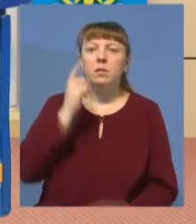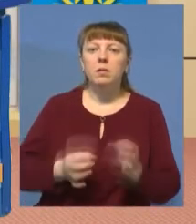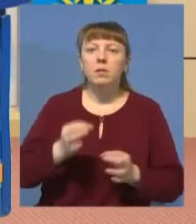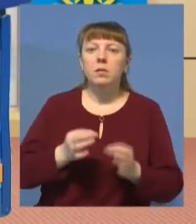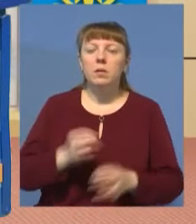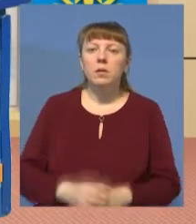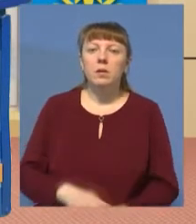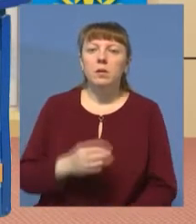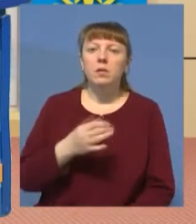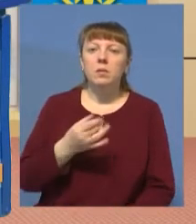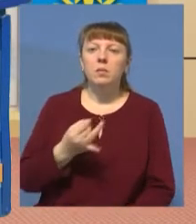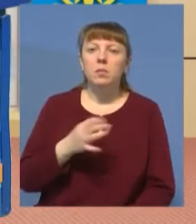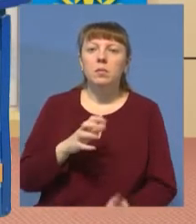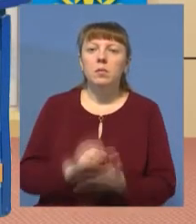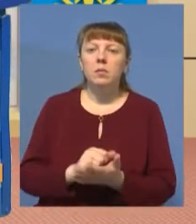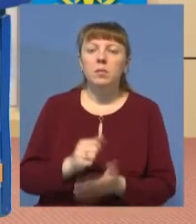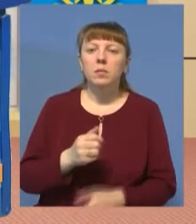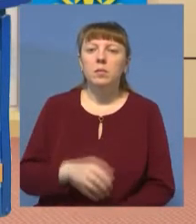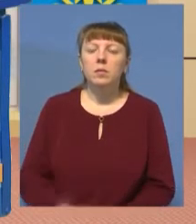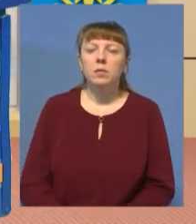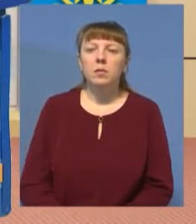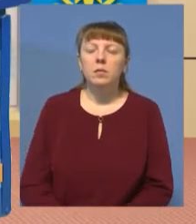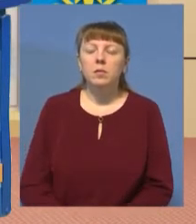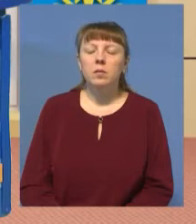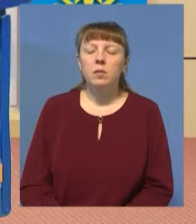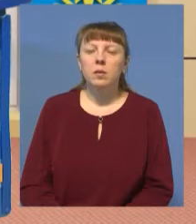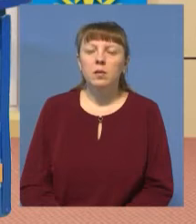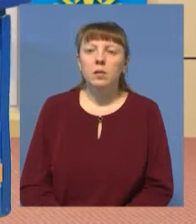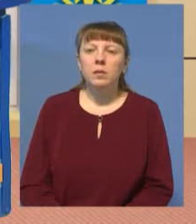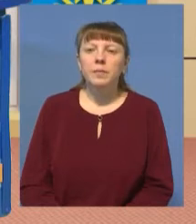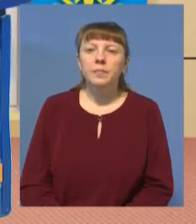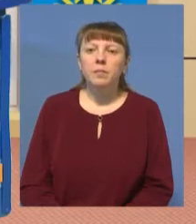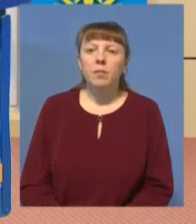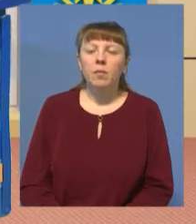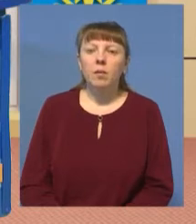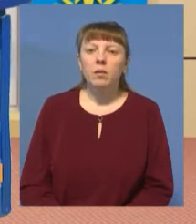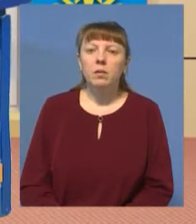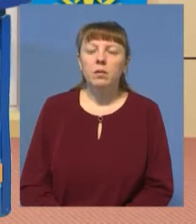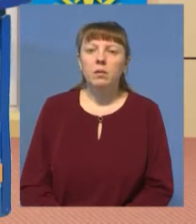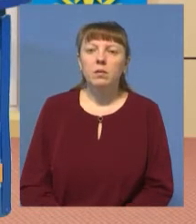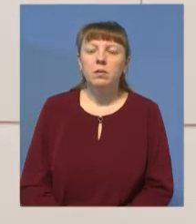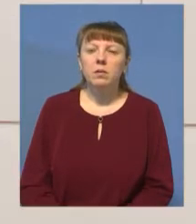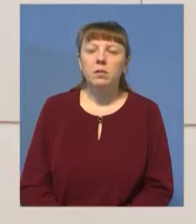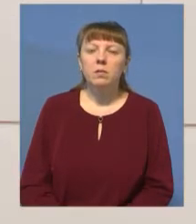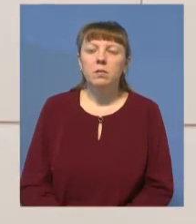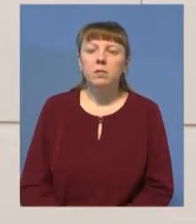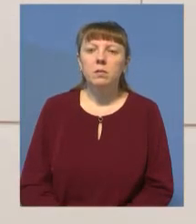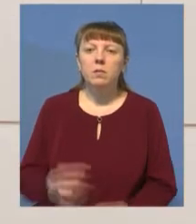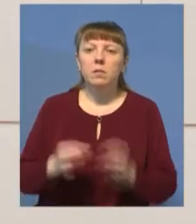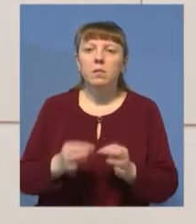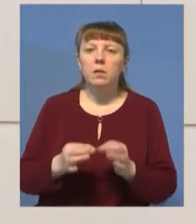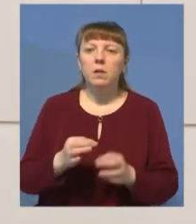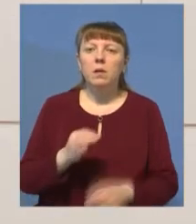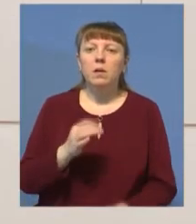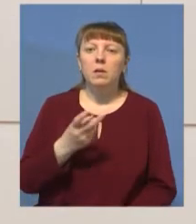судебным решением, в чью пользу они, как правило, обращены? Конечно же, суды склонны по каждому делу